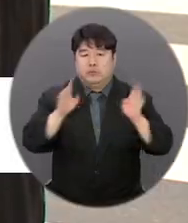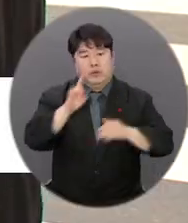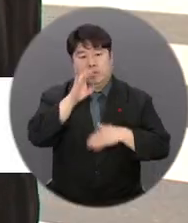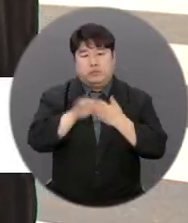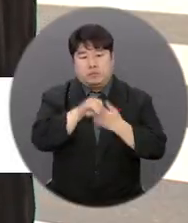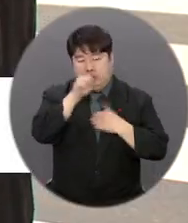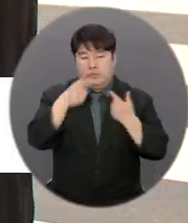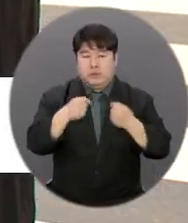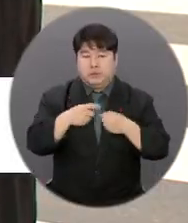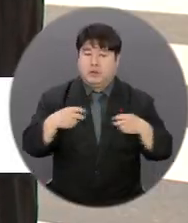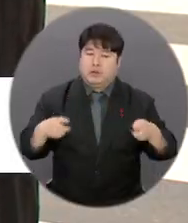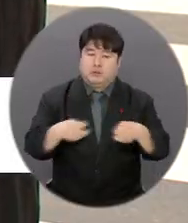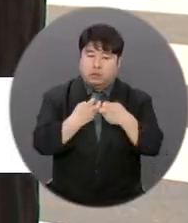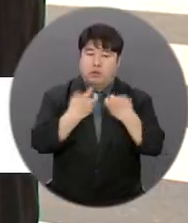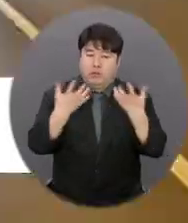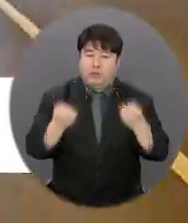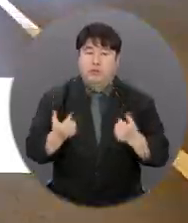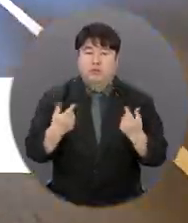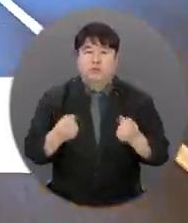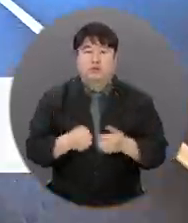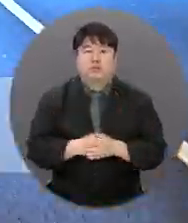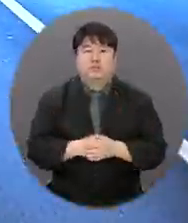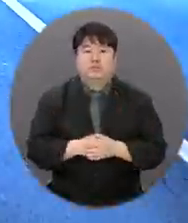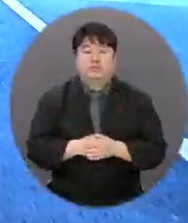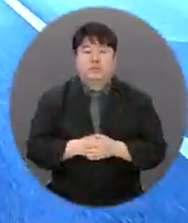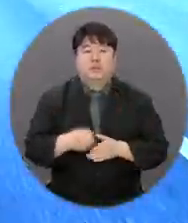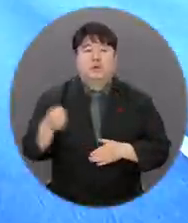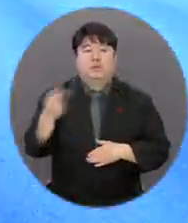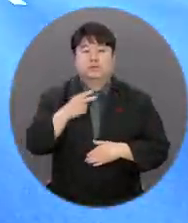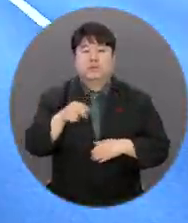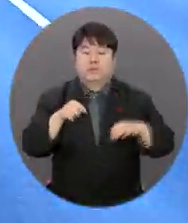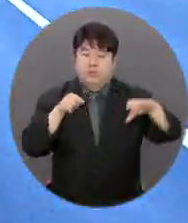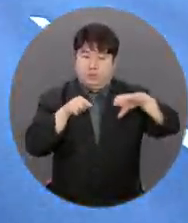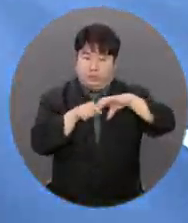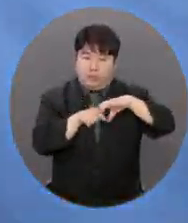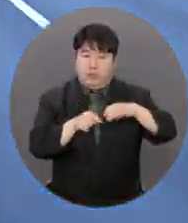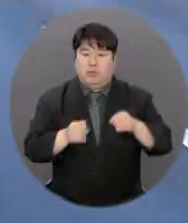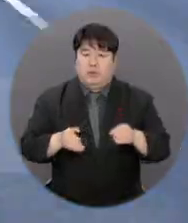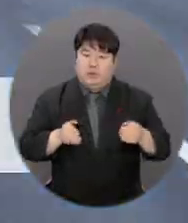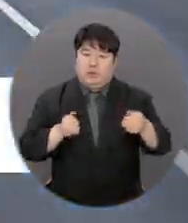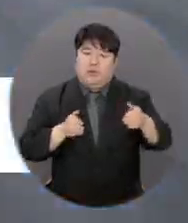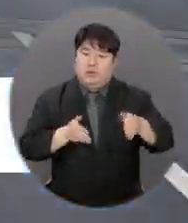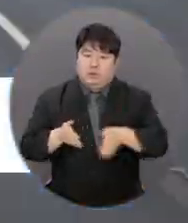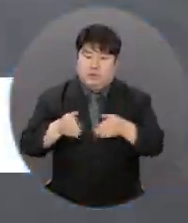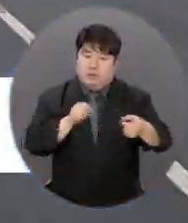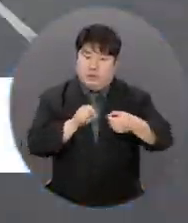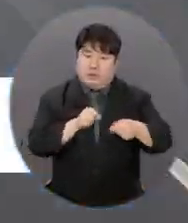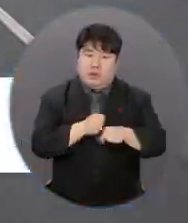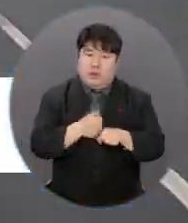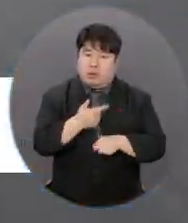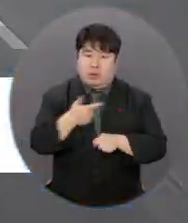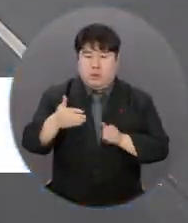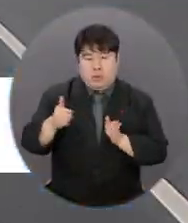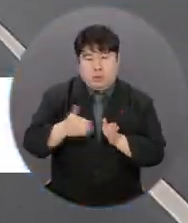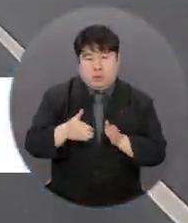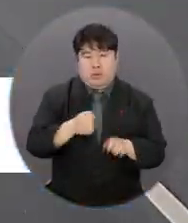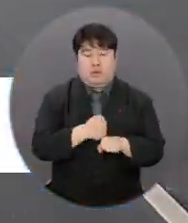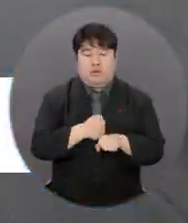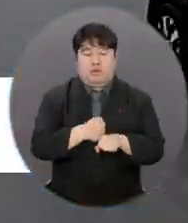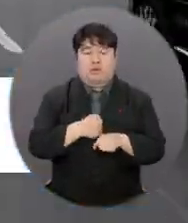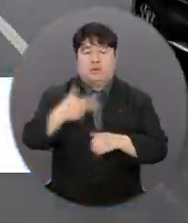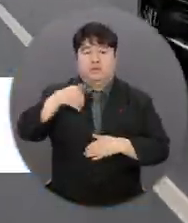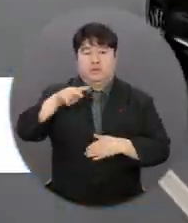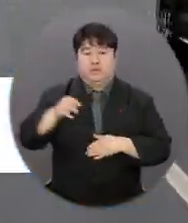좋겠어요. 왜냐면 사고 위험도 되게 많을 것 같고. 게다가 터널과 진출로 간의 간격이 지나치게 짧습니다. 지산